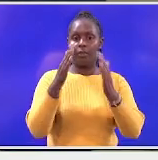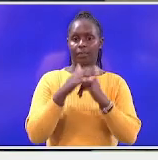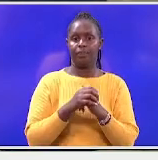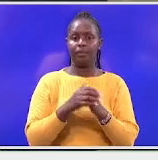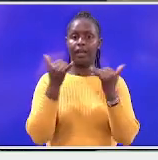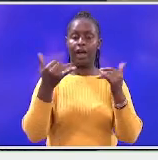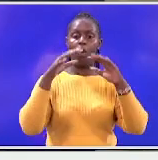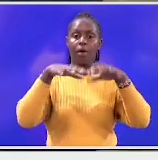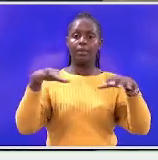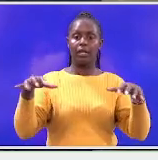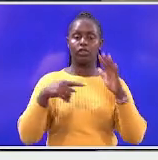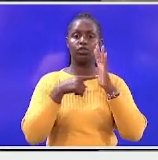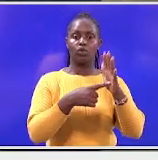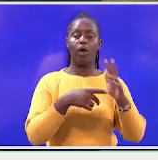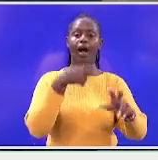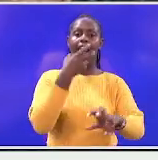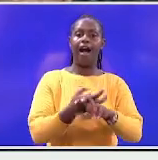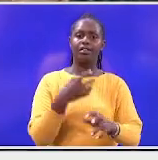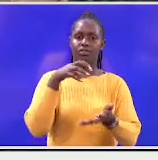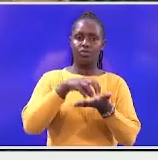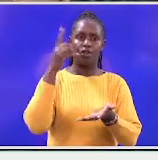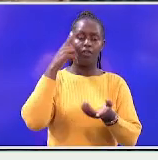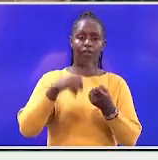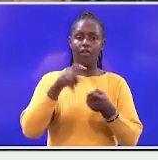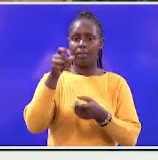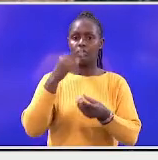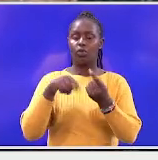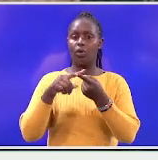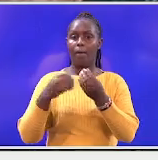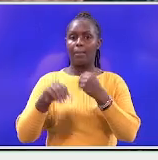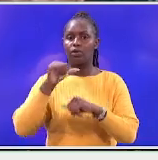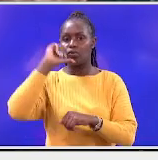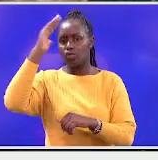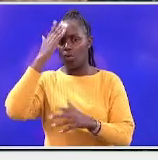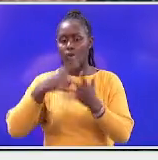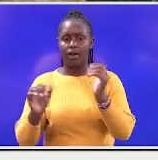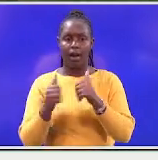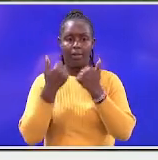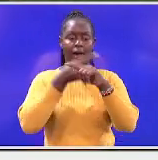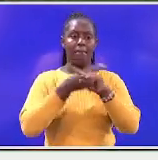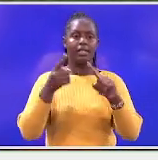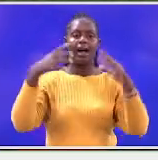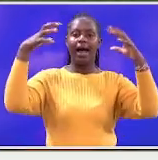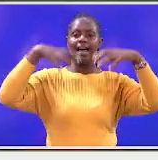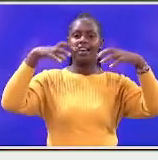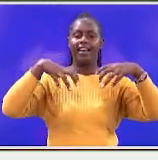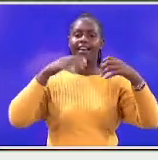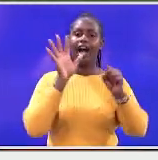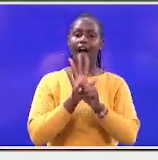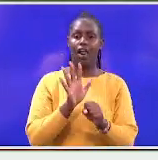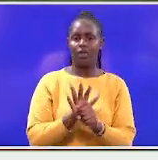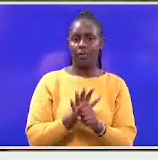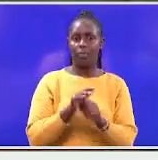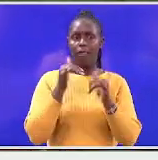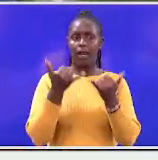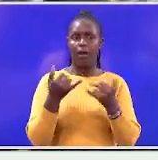sokoni ikitonesha zaidi hali ngumu ya maisha kwa mnunuzi asifahamu kulikoni, japo wingi wa mvua. Barabara hii ikiunganisha